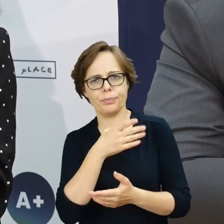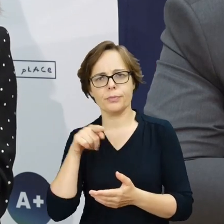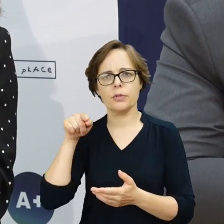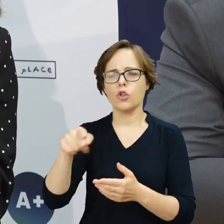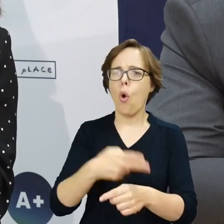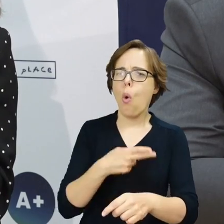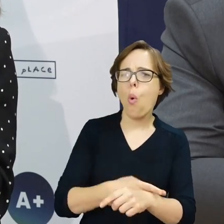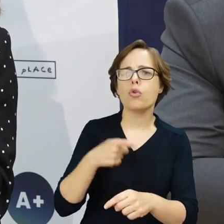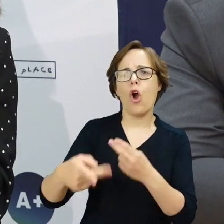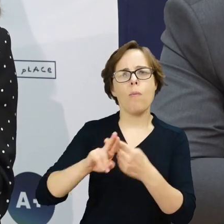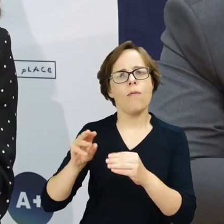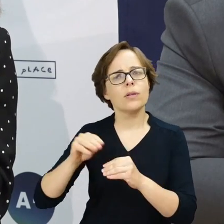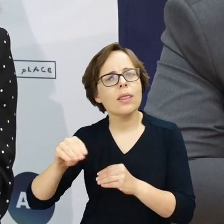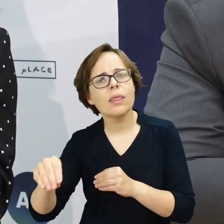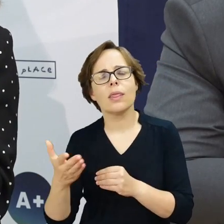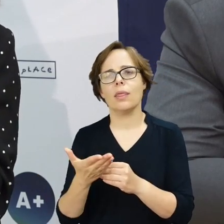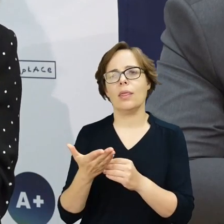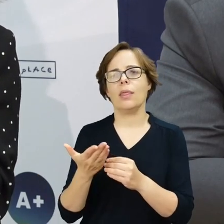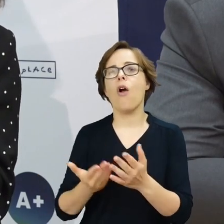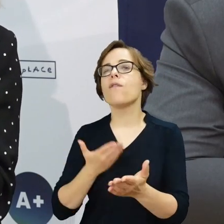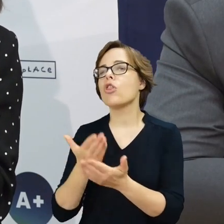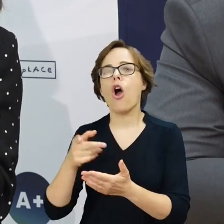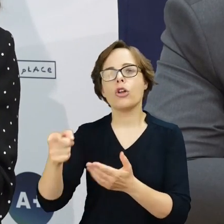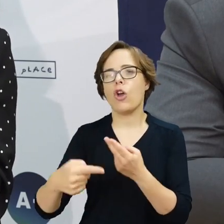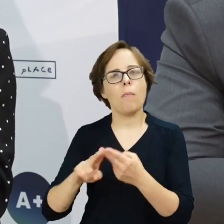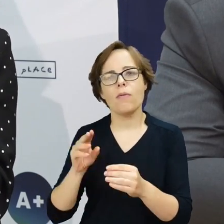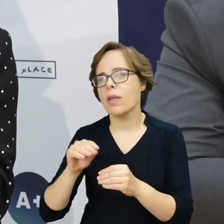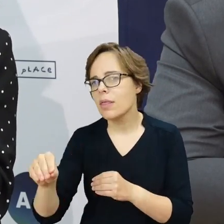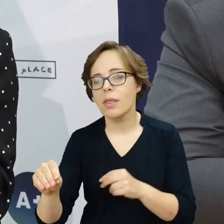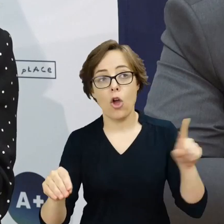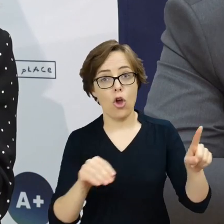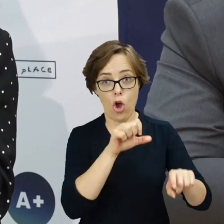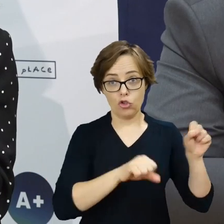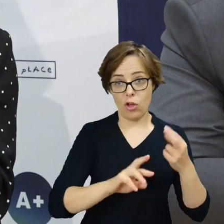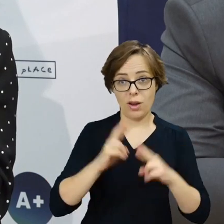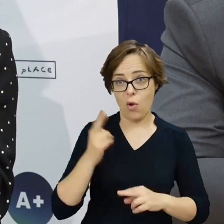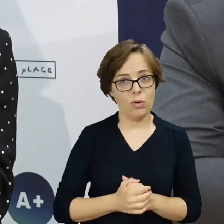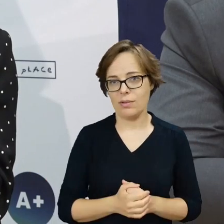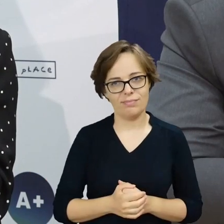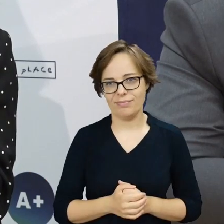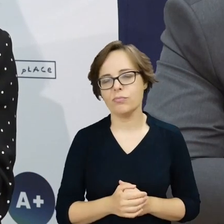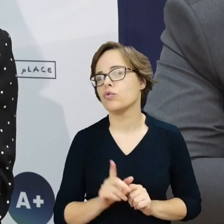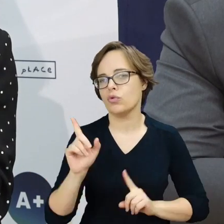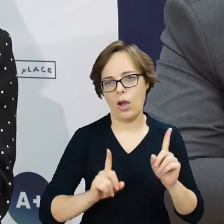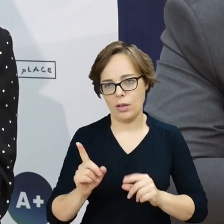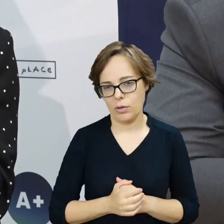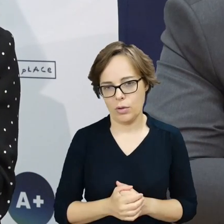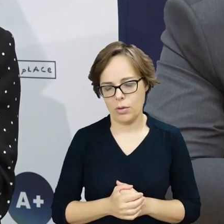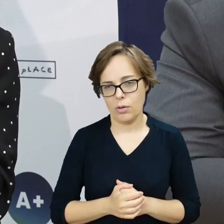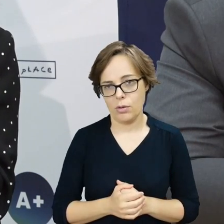odpowiedzią. To znaczy mało jest, przynajmniej znanych nam, skarg na przewlekłe prowadzenie